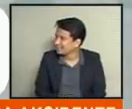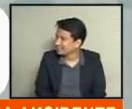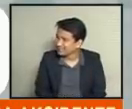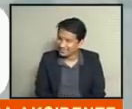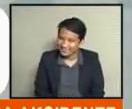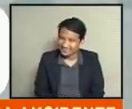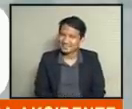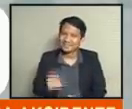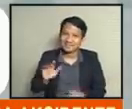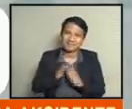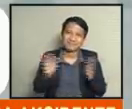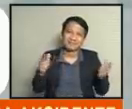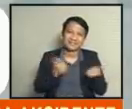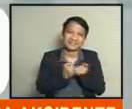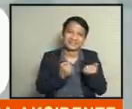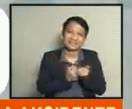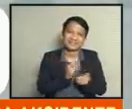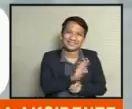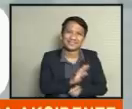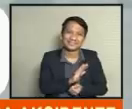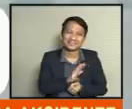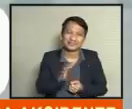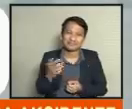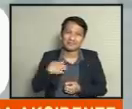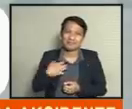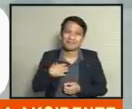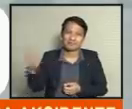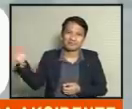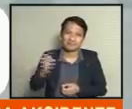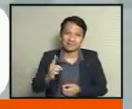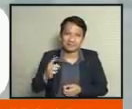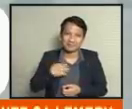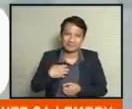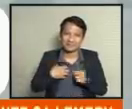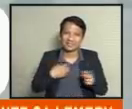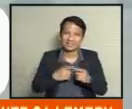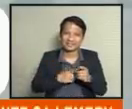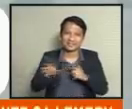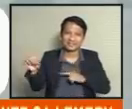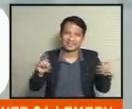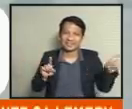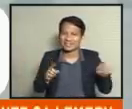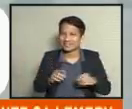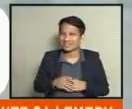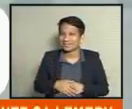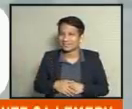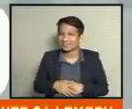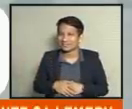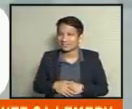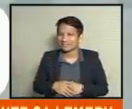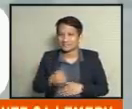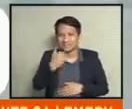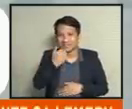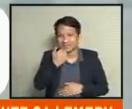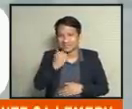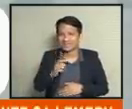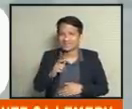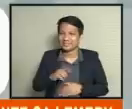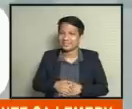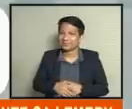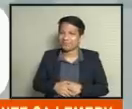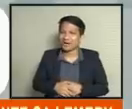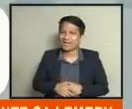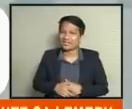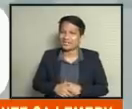Pero supportive ka. Yan po ang advice. Eh paano pag may dumating yung pulis, takbo ka rin. Hindi naman po kami, ano po. Hindi, kasi lalaki, illegal yan eh. Mga lalaki lang po